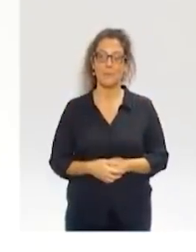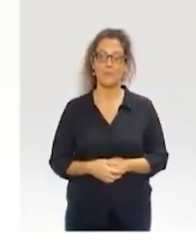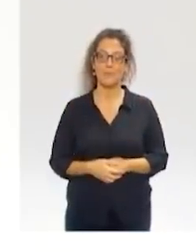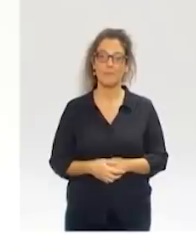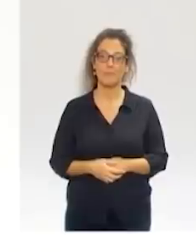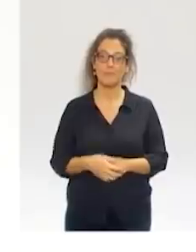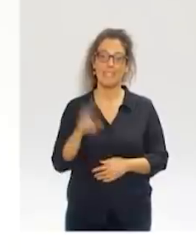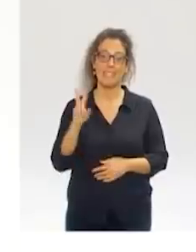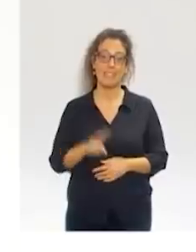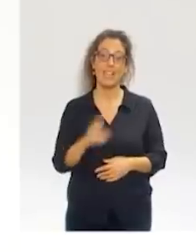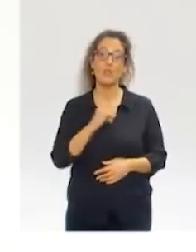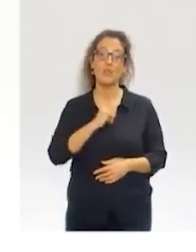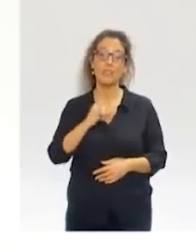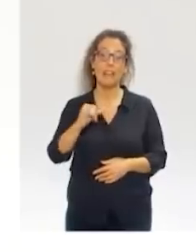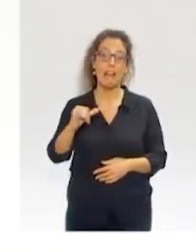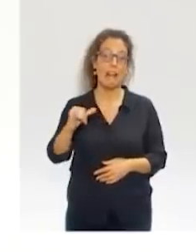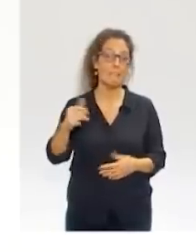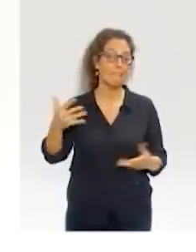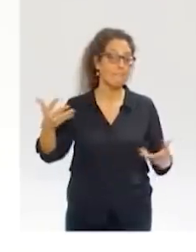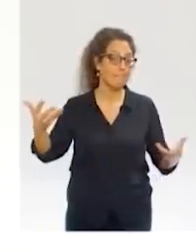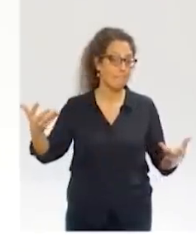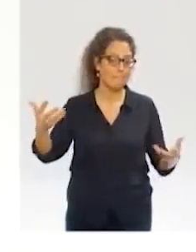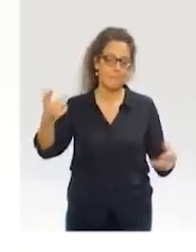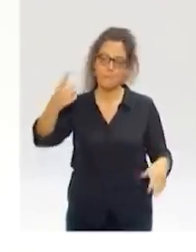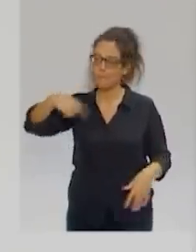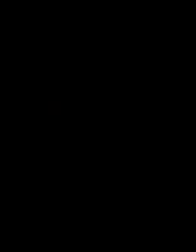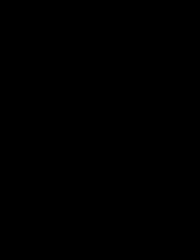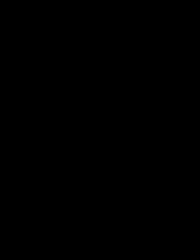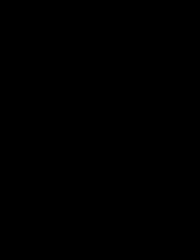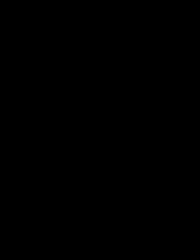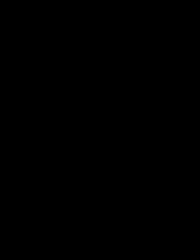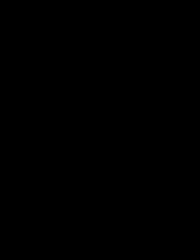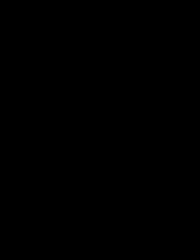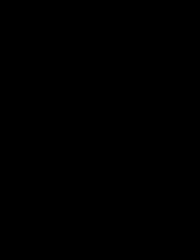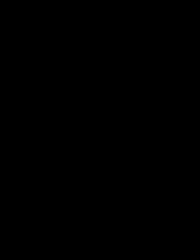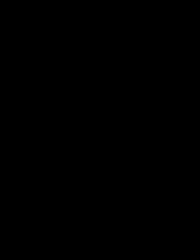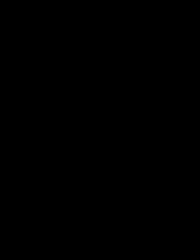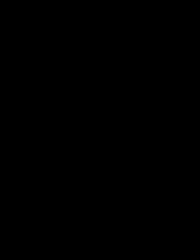certain. Je pense que tout le monde en comprend les raisons, quand même.